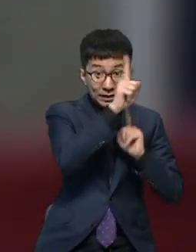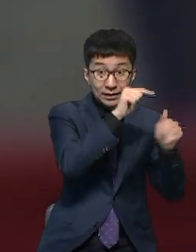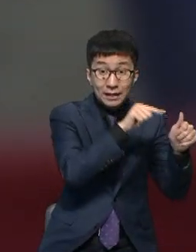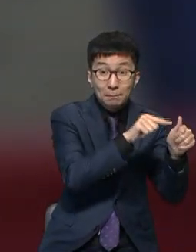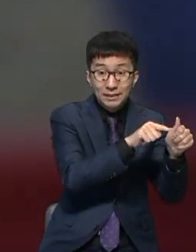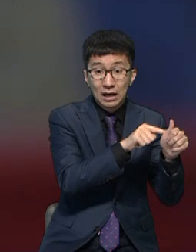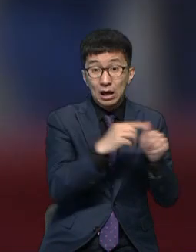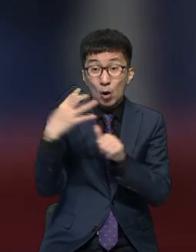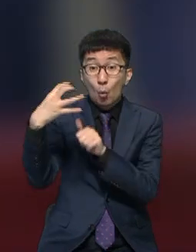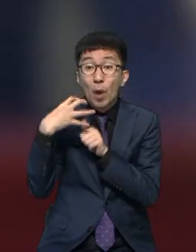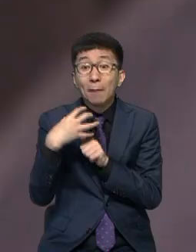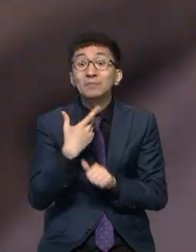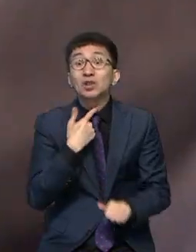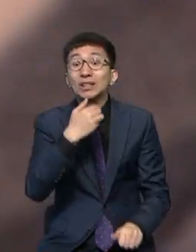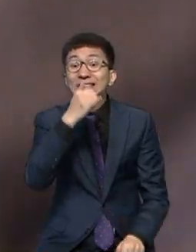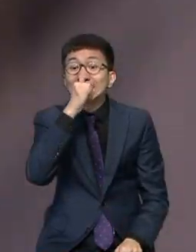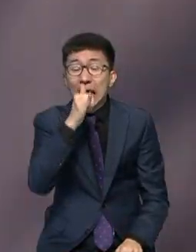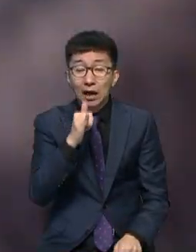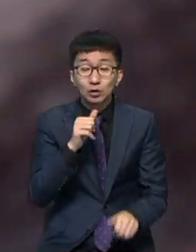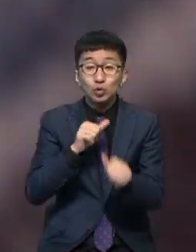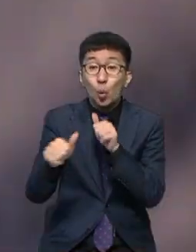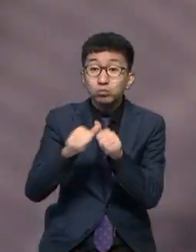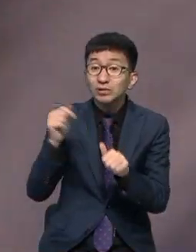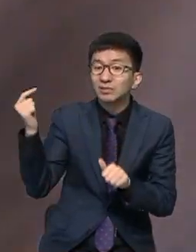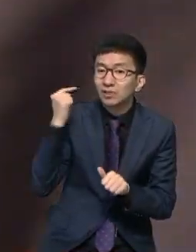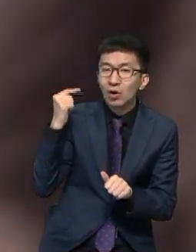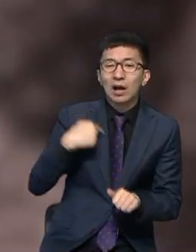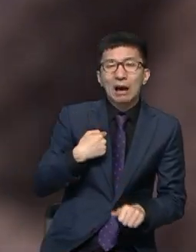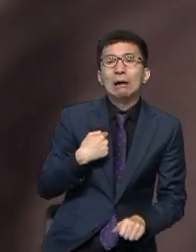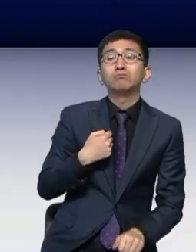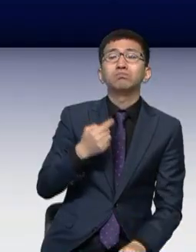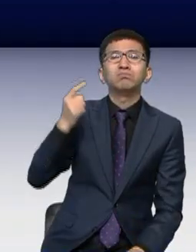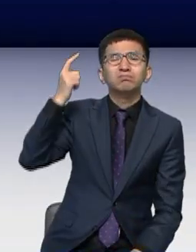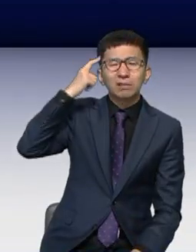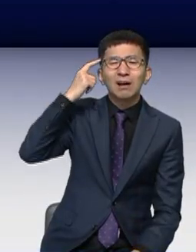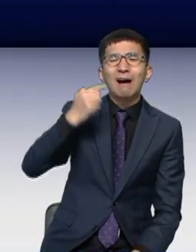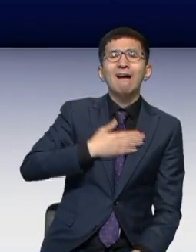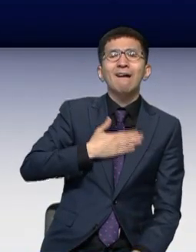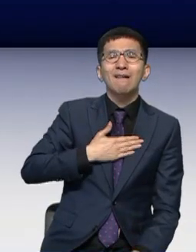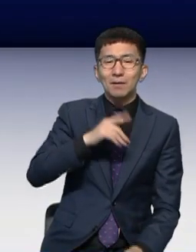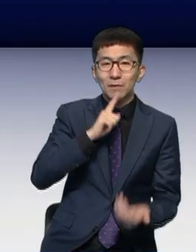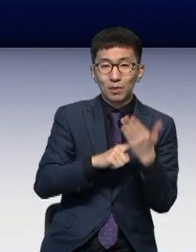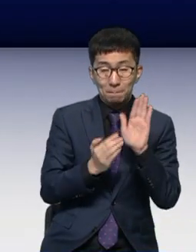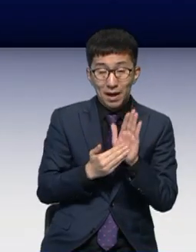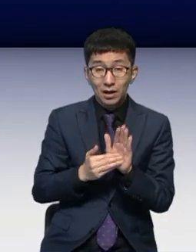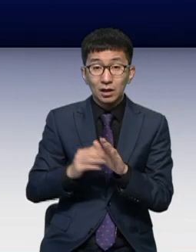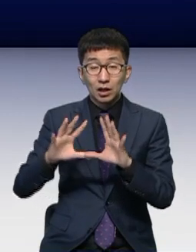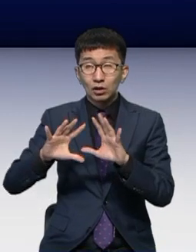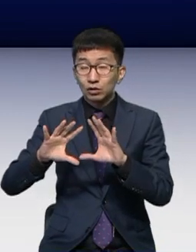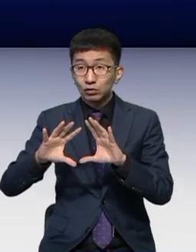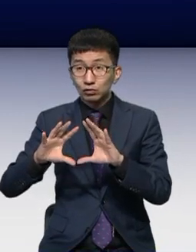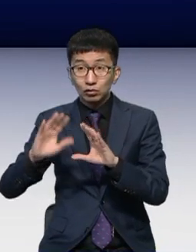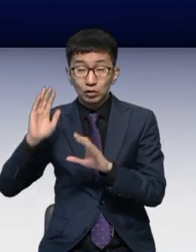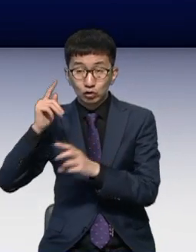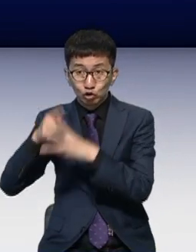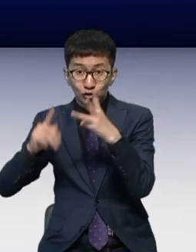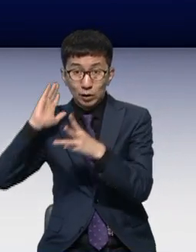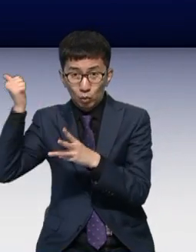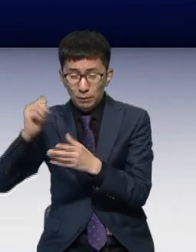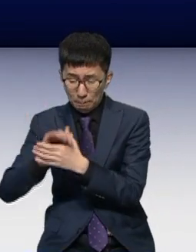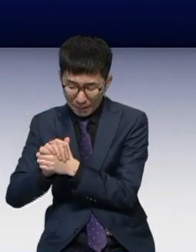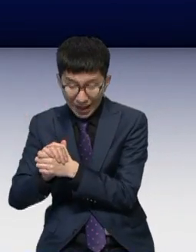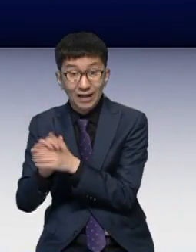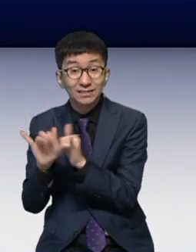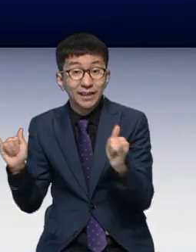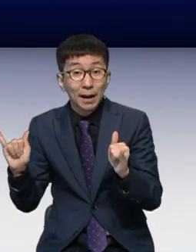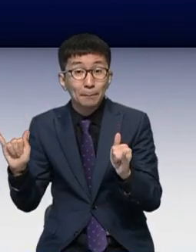수사 외압설에 대해 예상했던 일이라며 힘을 싣기도 했습니다. 소위 윤핵관이라고 분류되는 의원 하나가 또 만나가지고